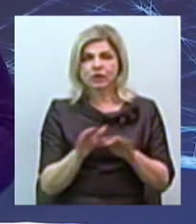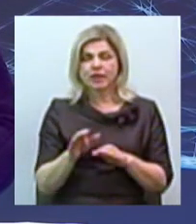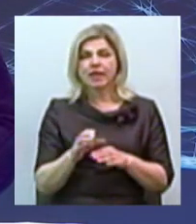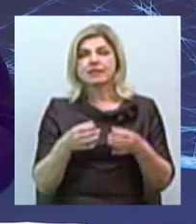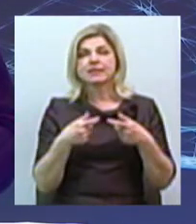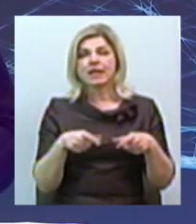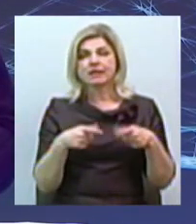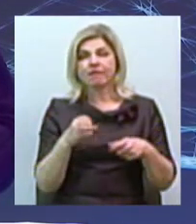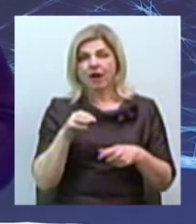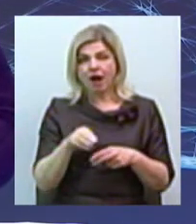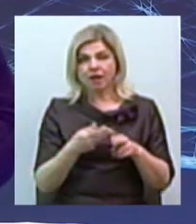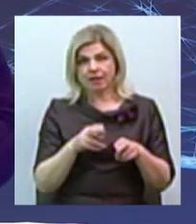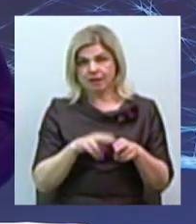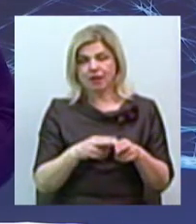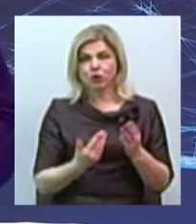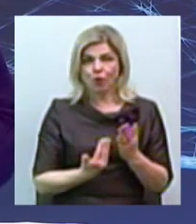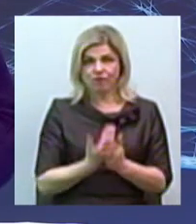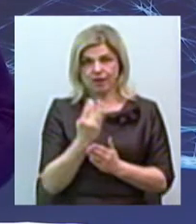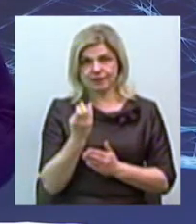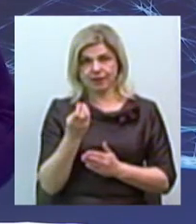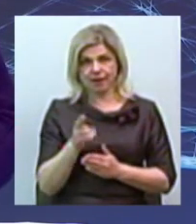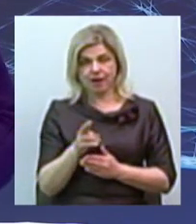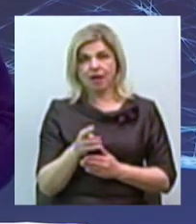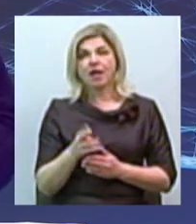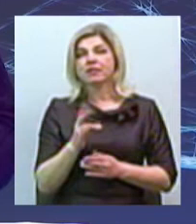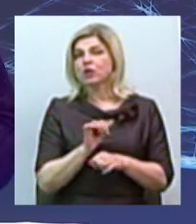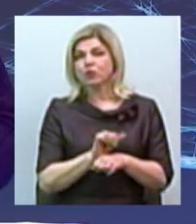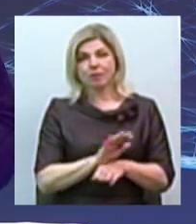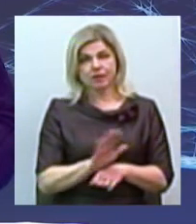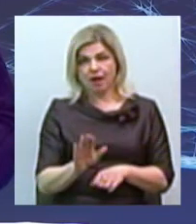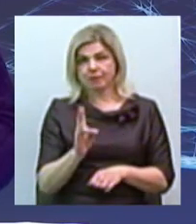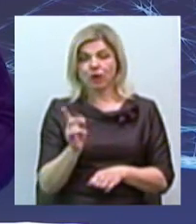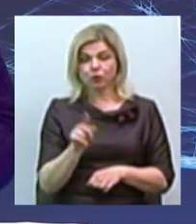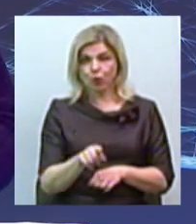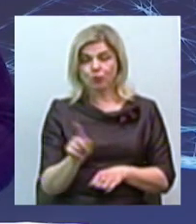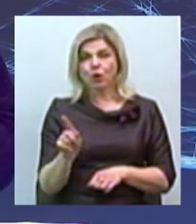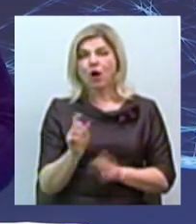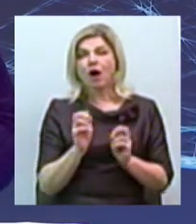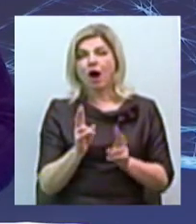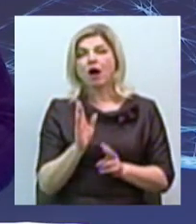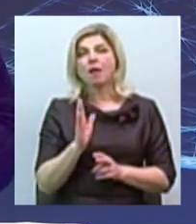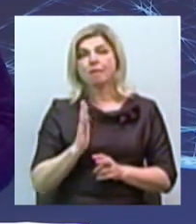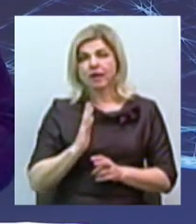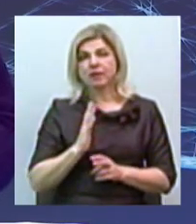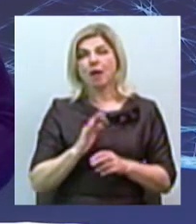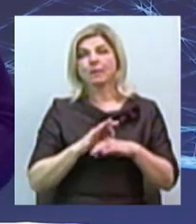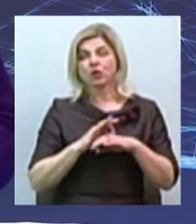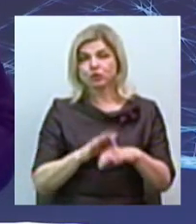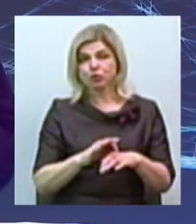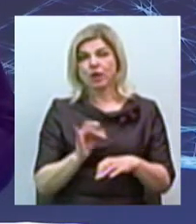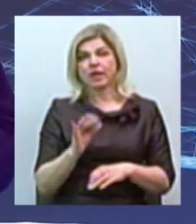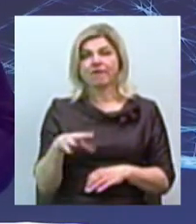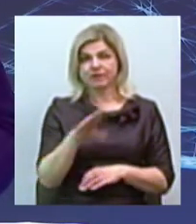якраз інновація, то ми не зупиняємось на тому, щоб як воно було, пройшло і все це